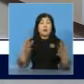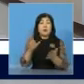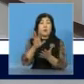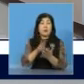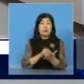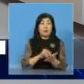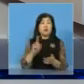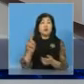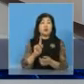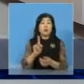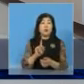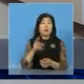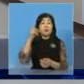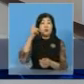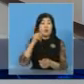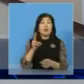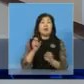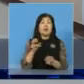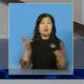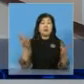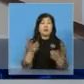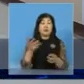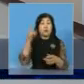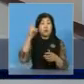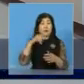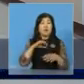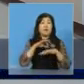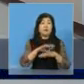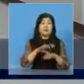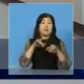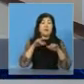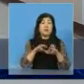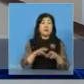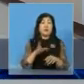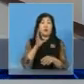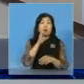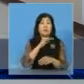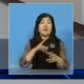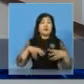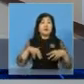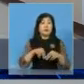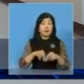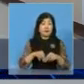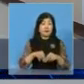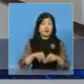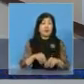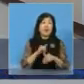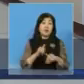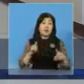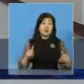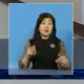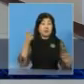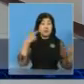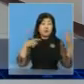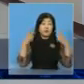чтобы знали, как надо уметь вести дела, бизнес, успевать в семье, также развиваться